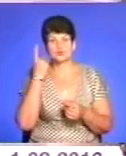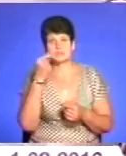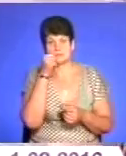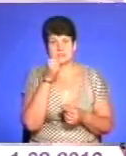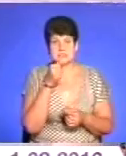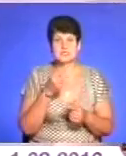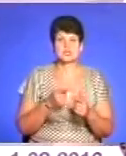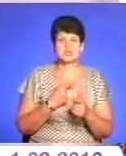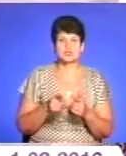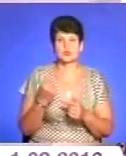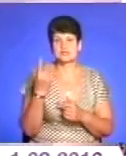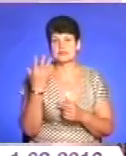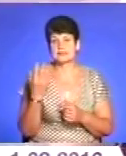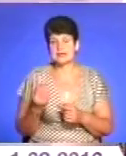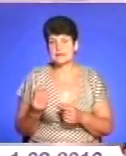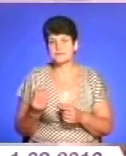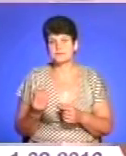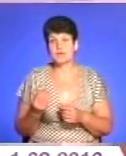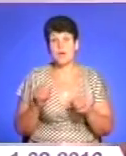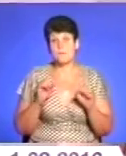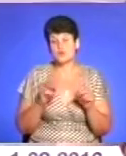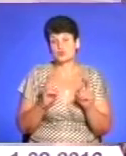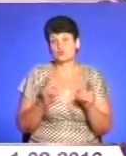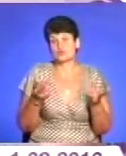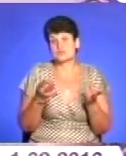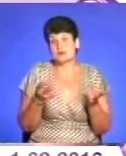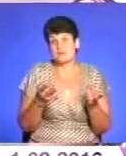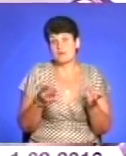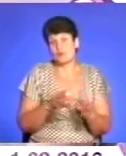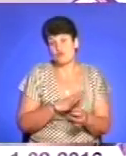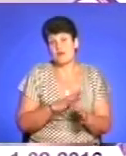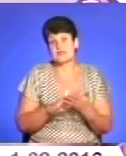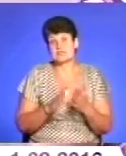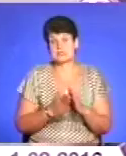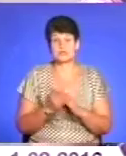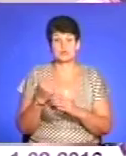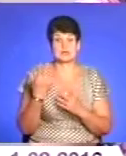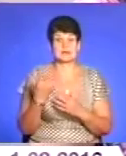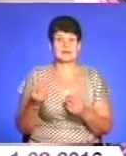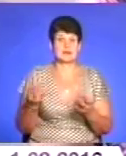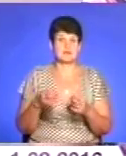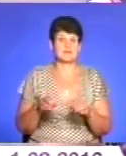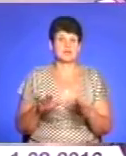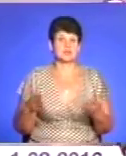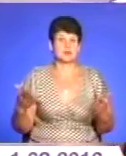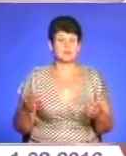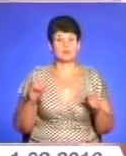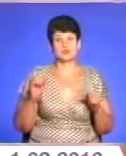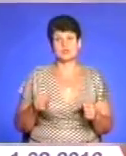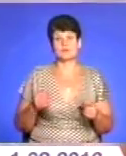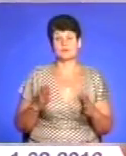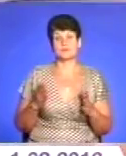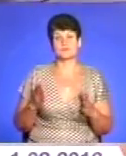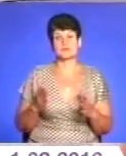все кому треба. Тому, а може, дійсно є така ситуація, що треба людині за один день дійсно вирішити. Може, вирішується доля, може, за